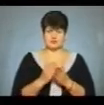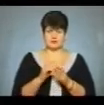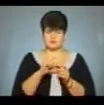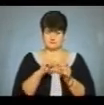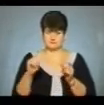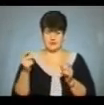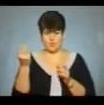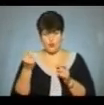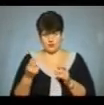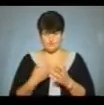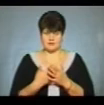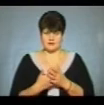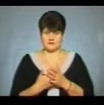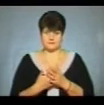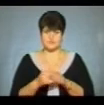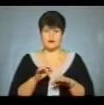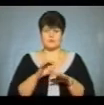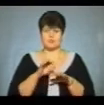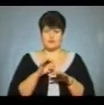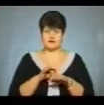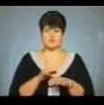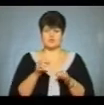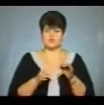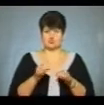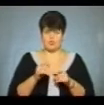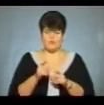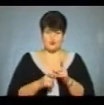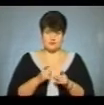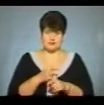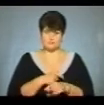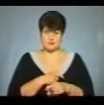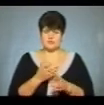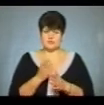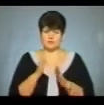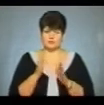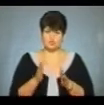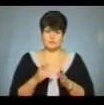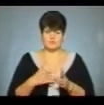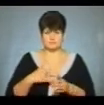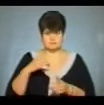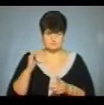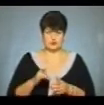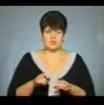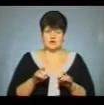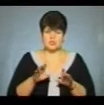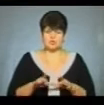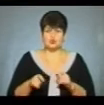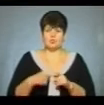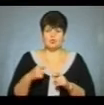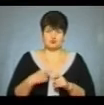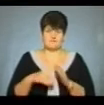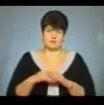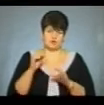гами. Провести ґрунтовну судову реформу, результатом якої будуть більш суворі судові рішення щодо порушників